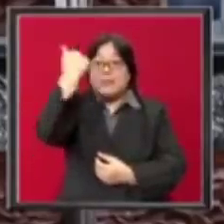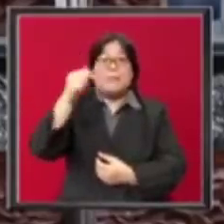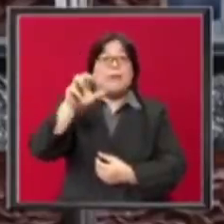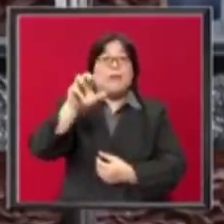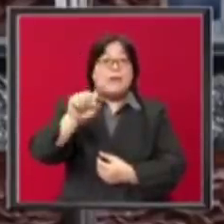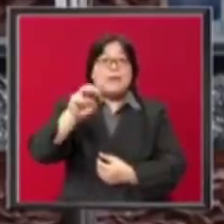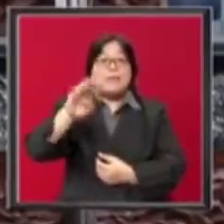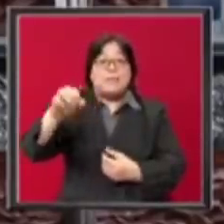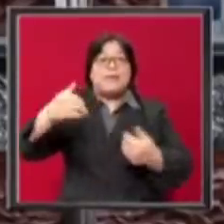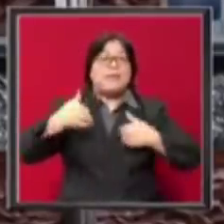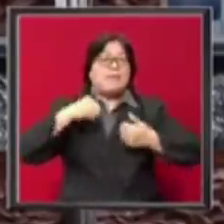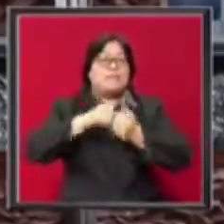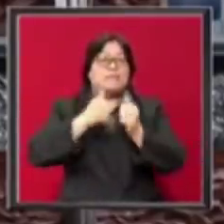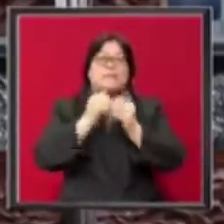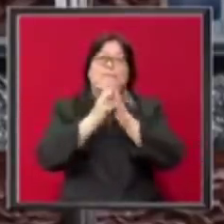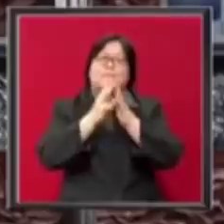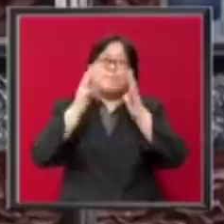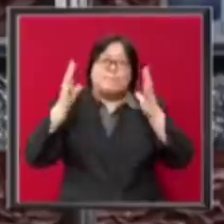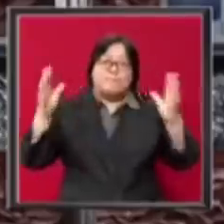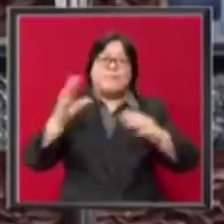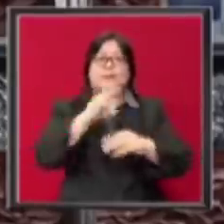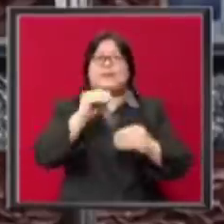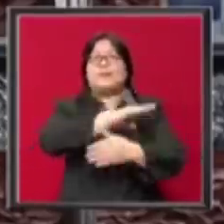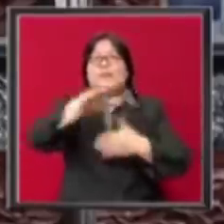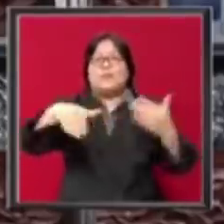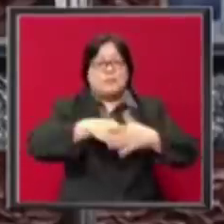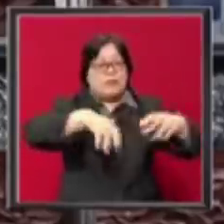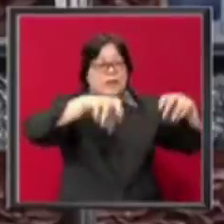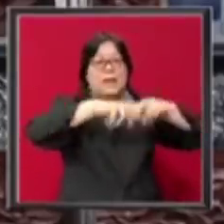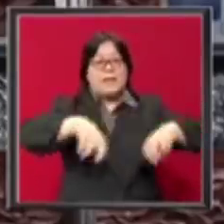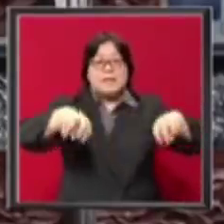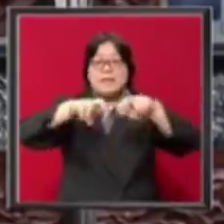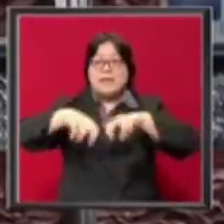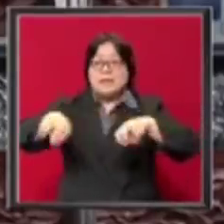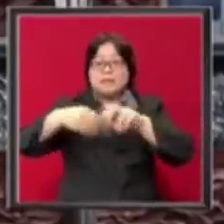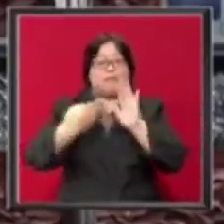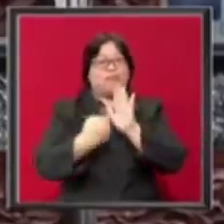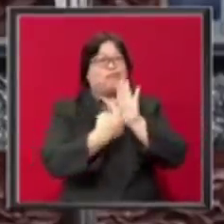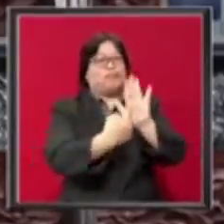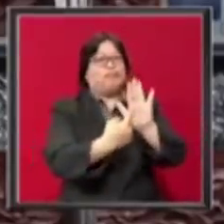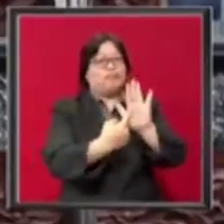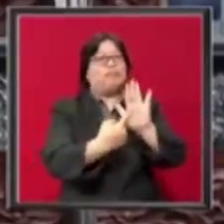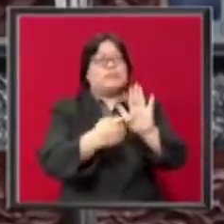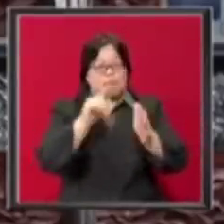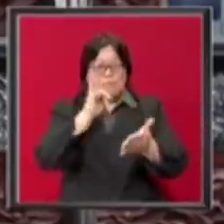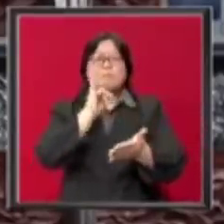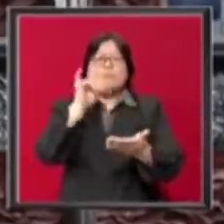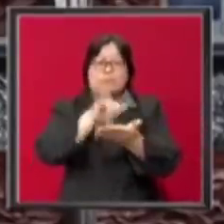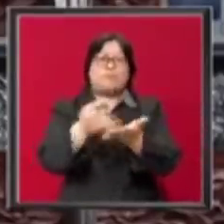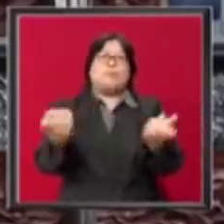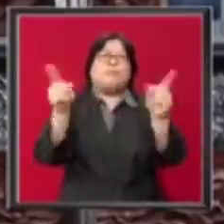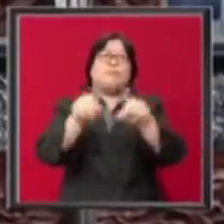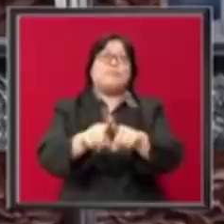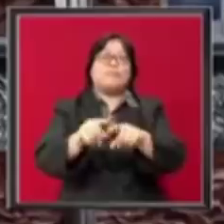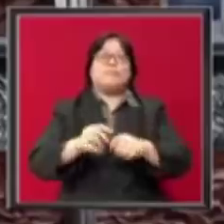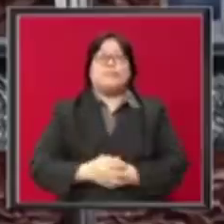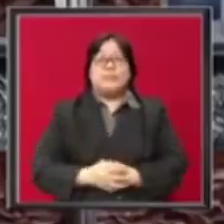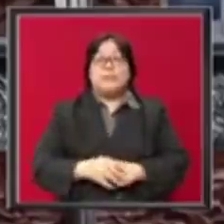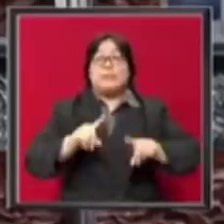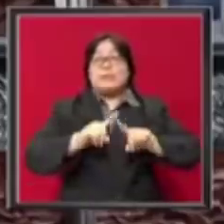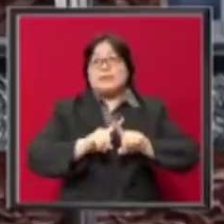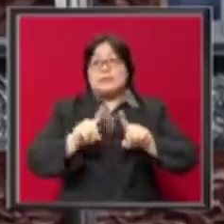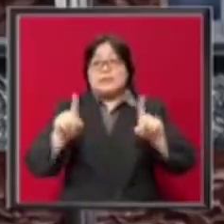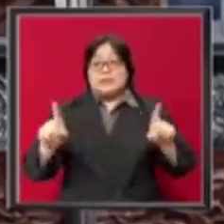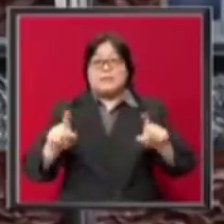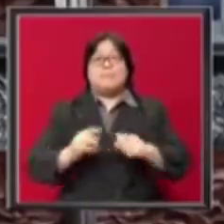mengalami permasalahan yang sangat besar dan semua kajian membuktikan keadaan sedemikian. Ya.